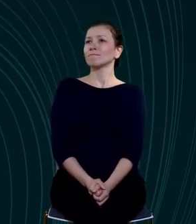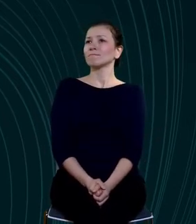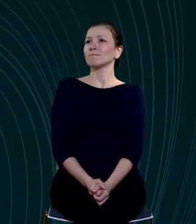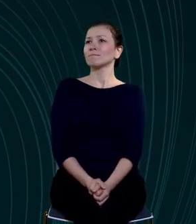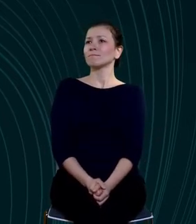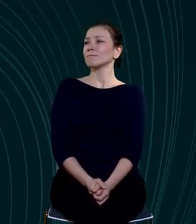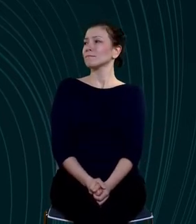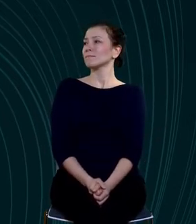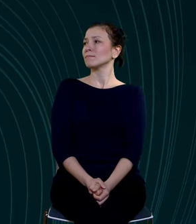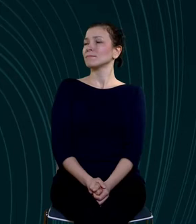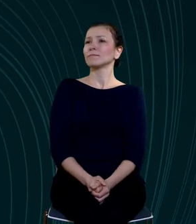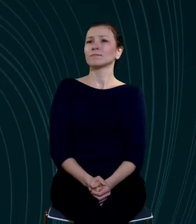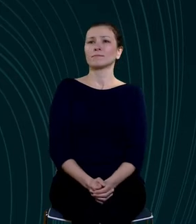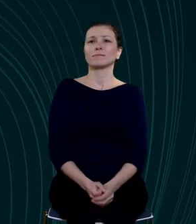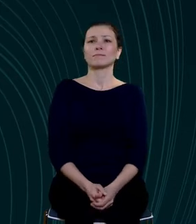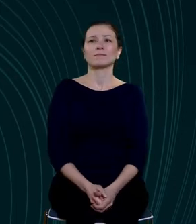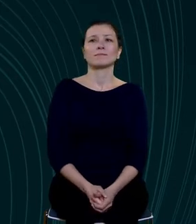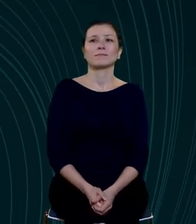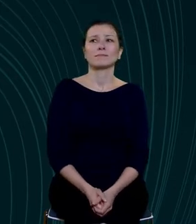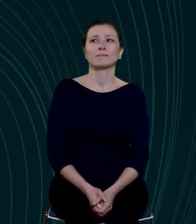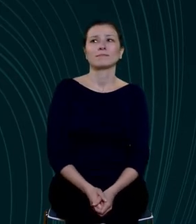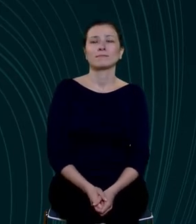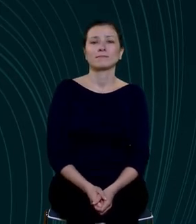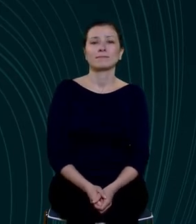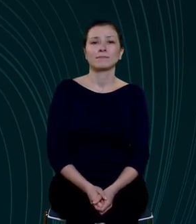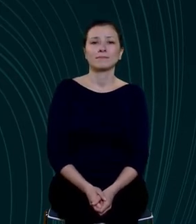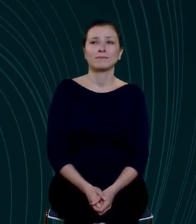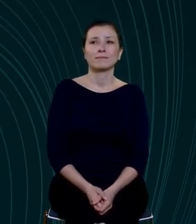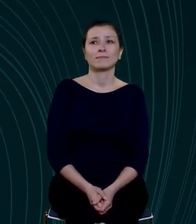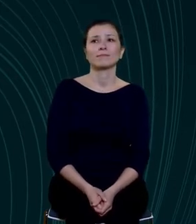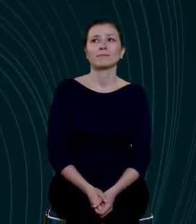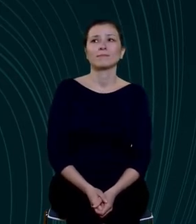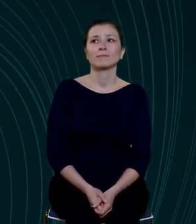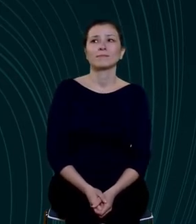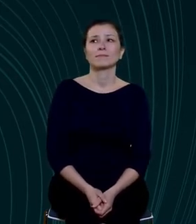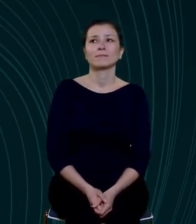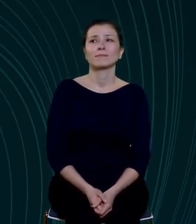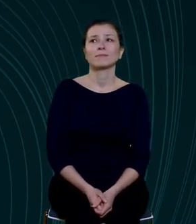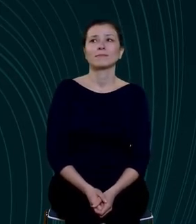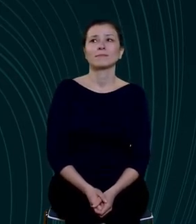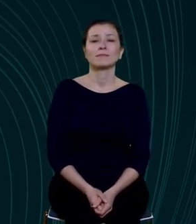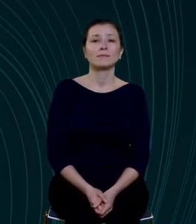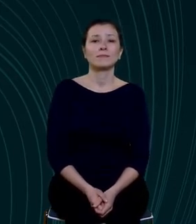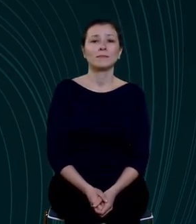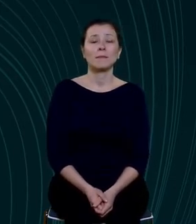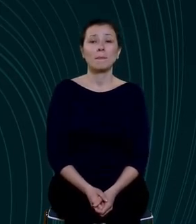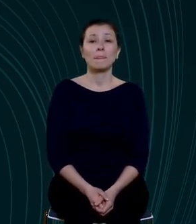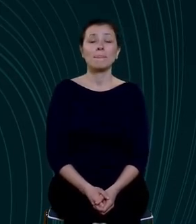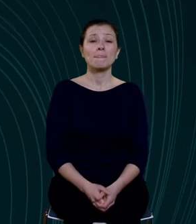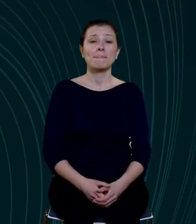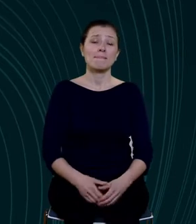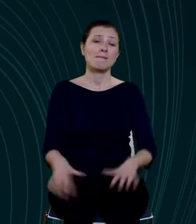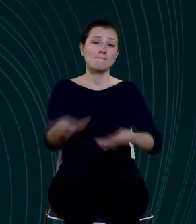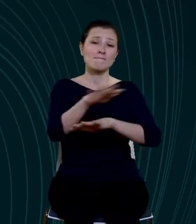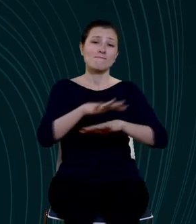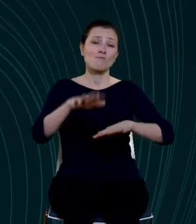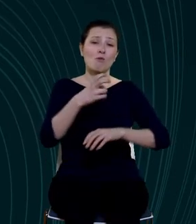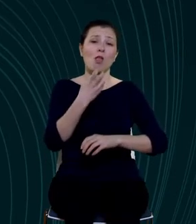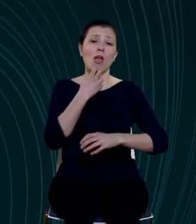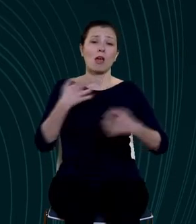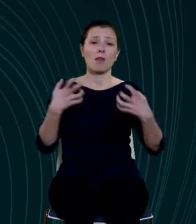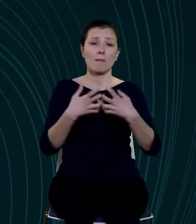roku 2020 w zakresie stacjonarnego monitoringu pól elektromagnetycznych